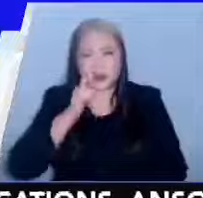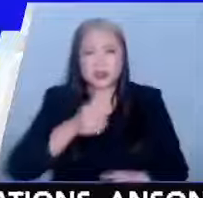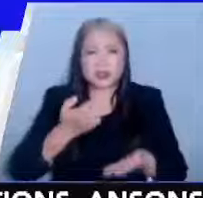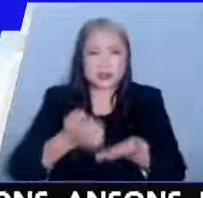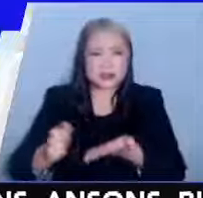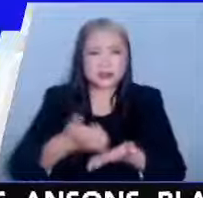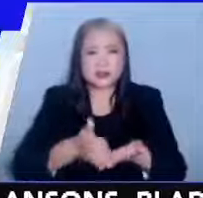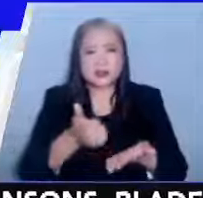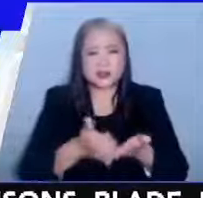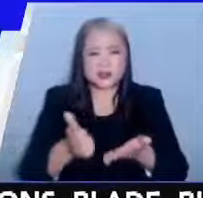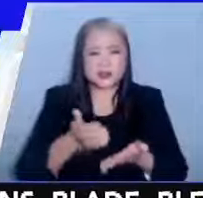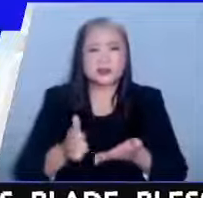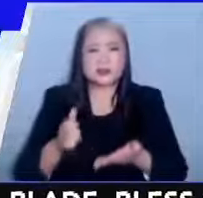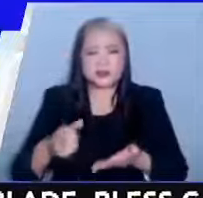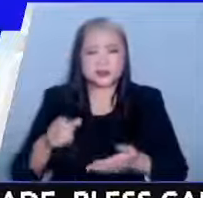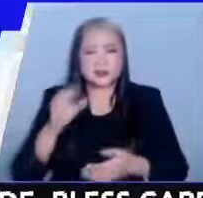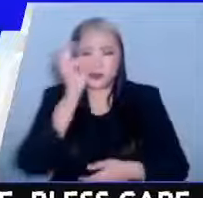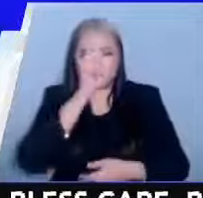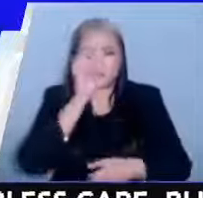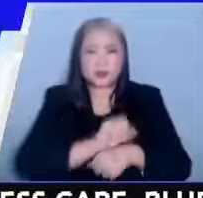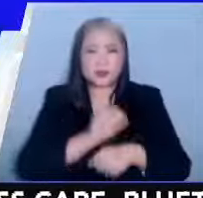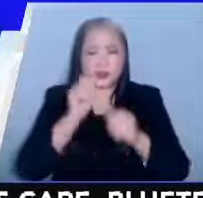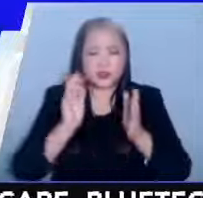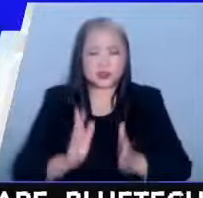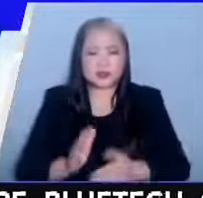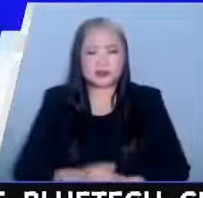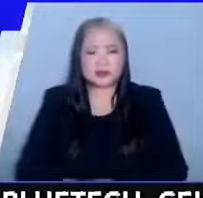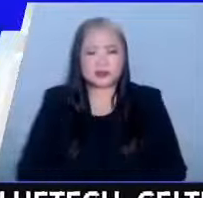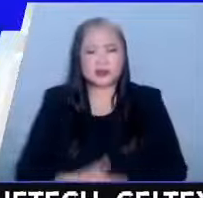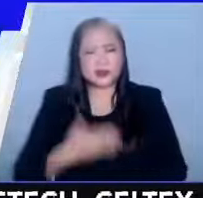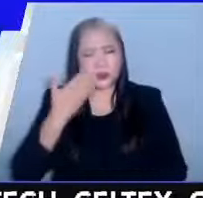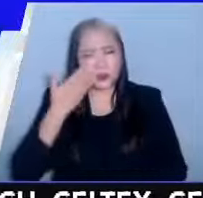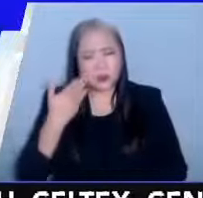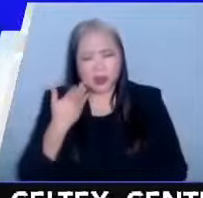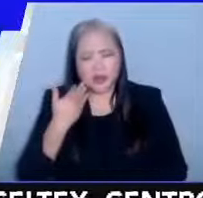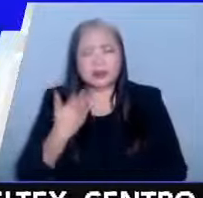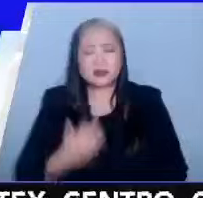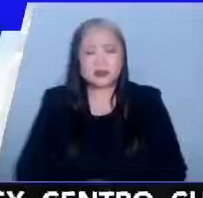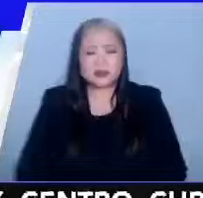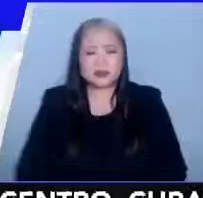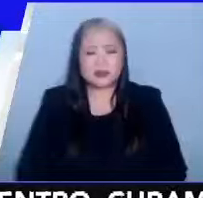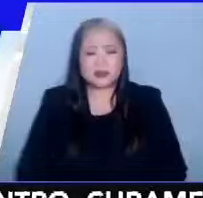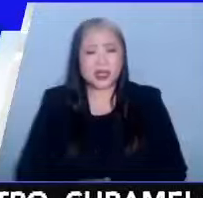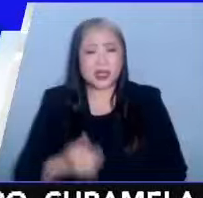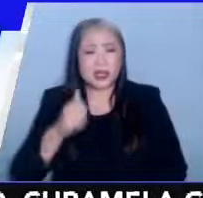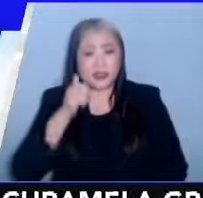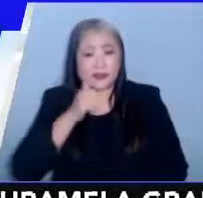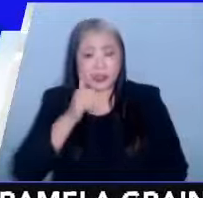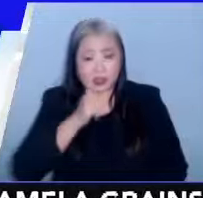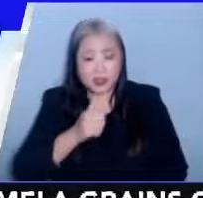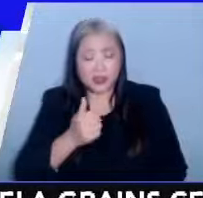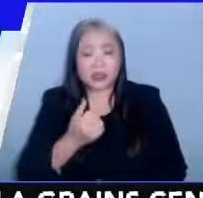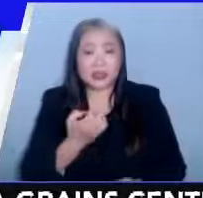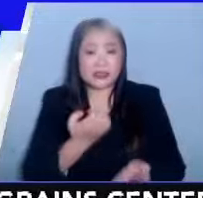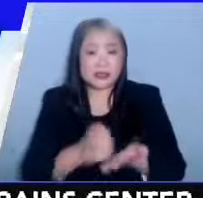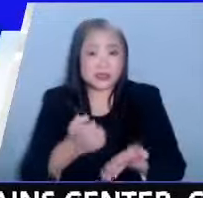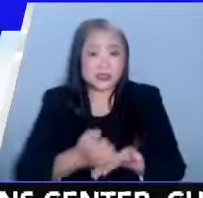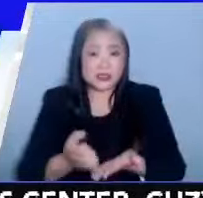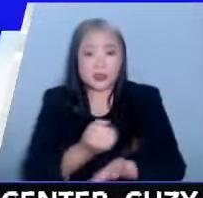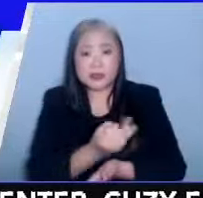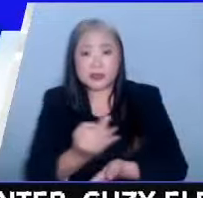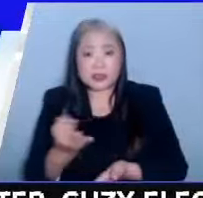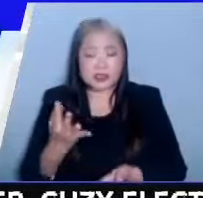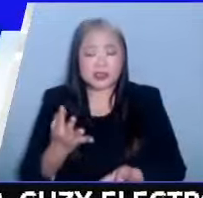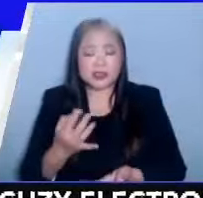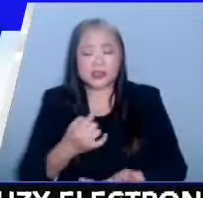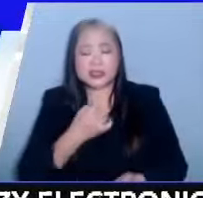pilipino no kulang na kulang ang ang ang ang average daily Ano dapat ng ng yung poverty threshold may sina site doon sa wage